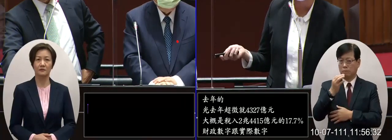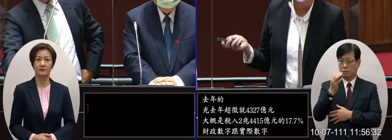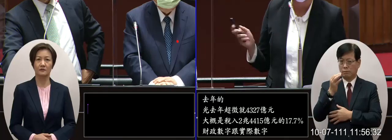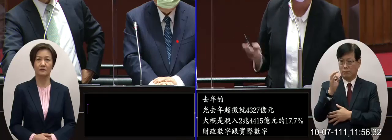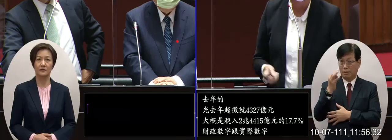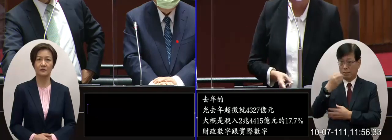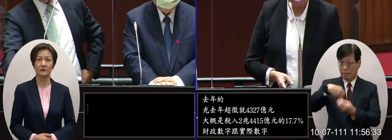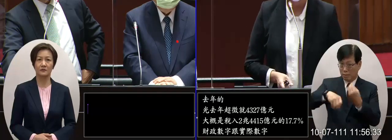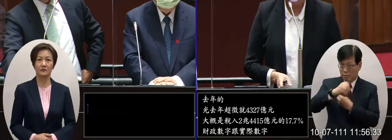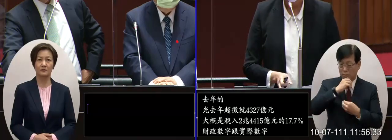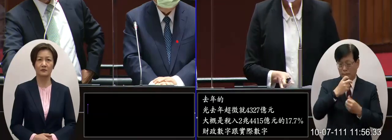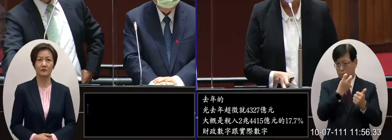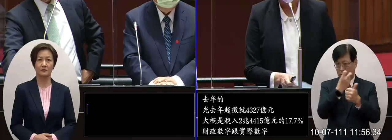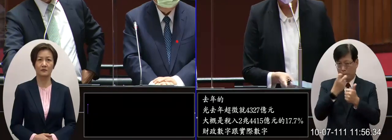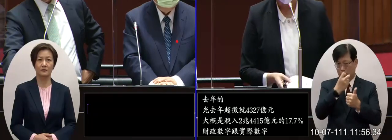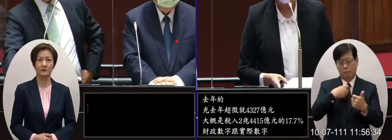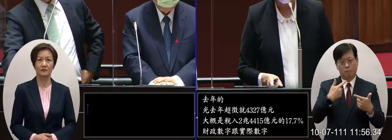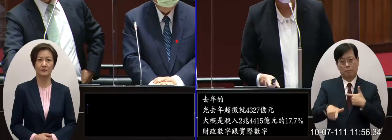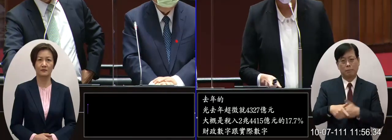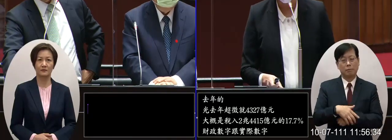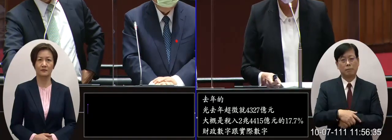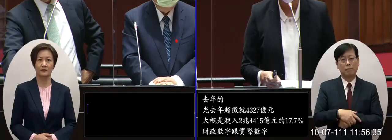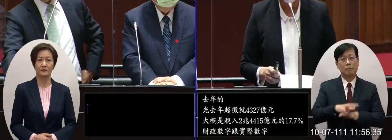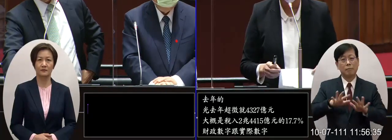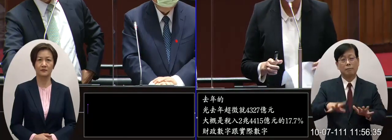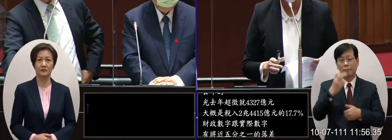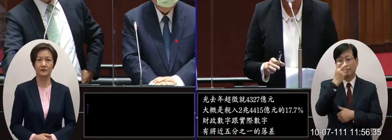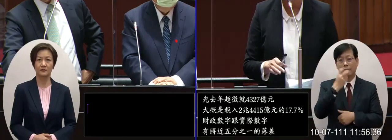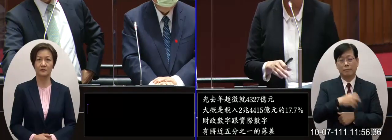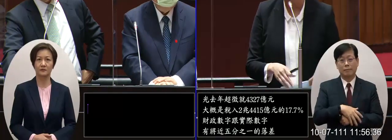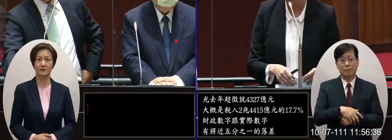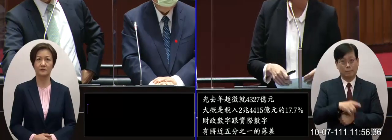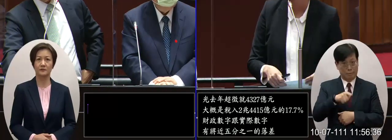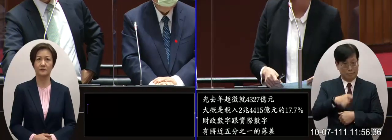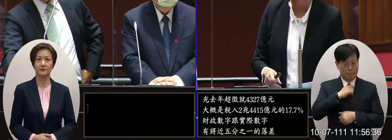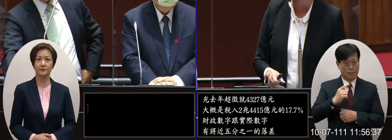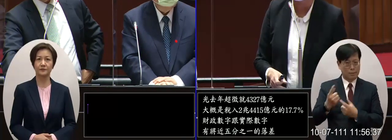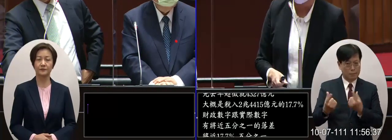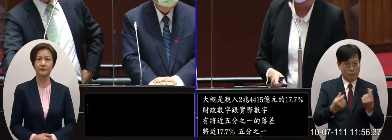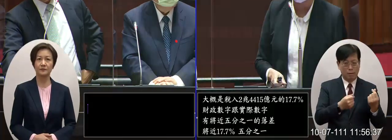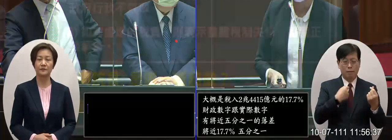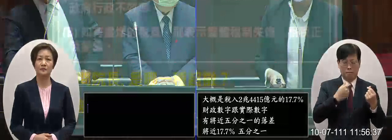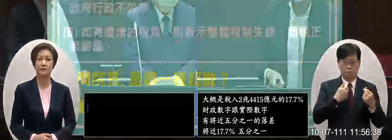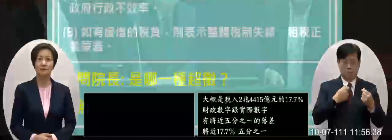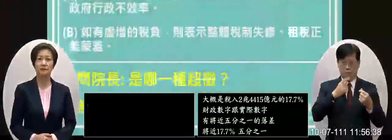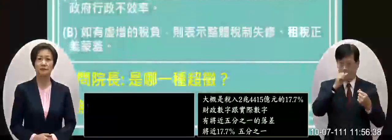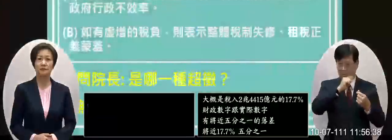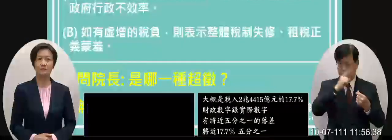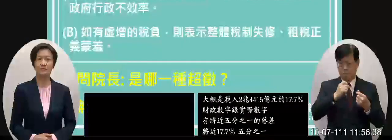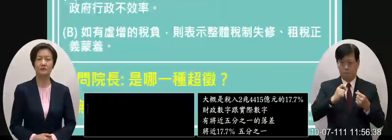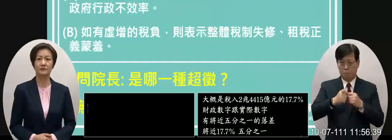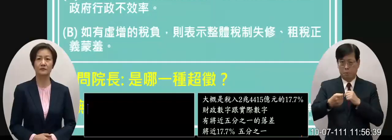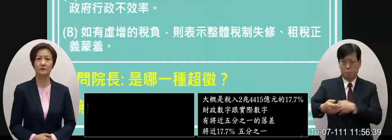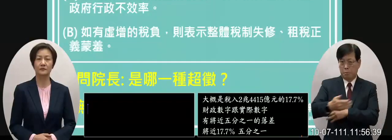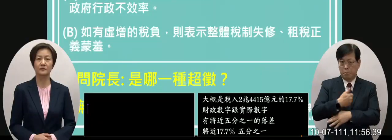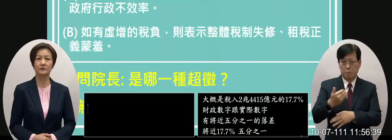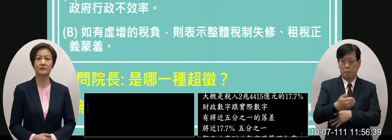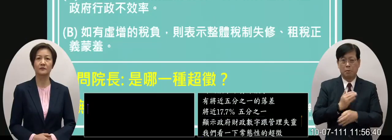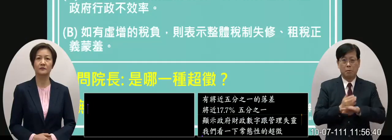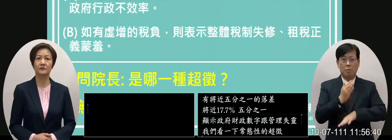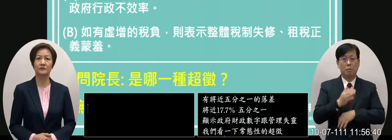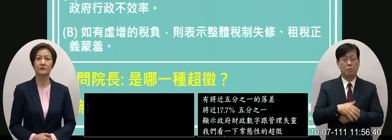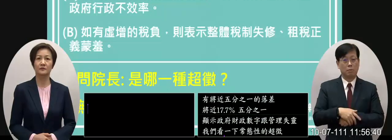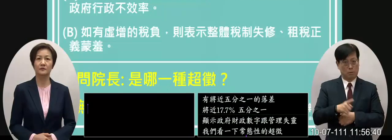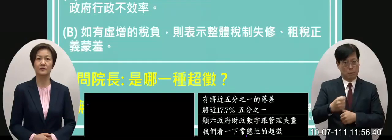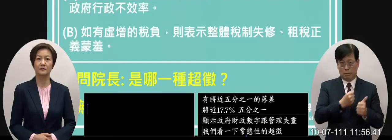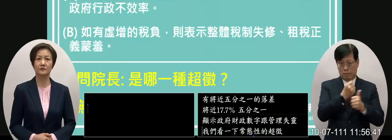跟管理的失灵。好，我们来看一下这样一个常态性的一个超增，一个数字管理